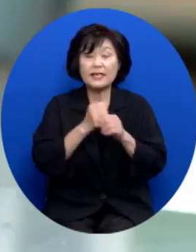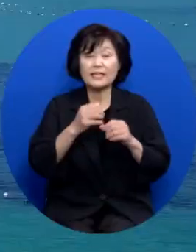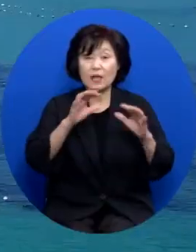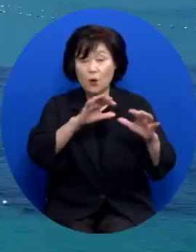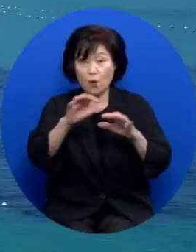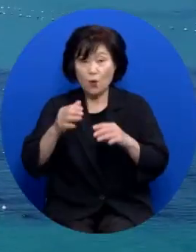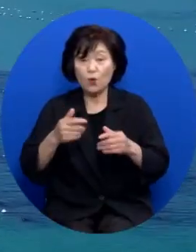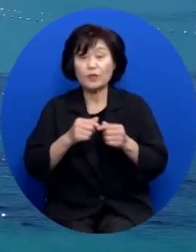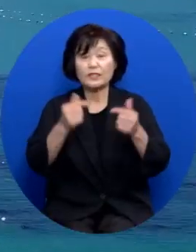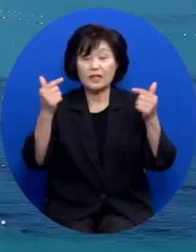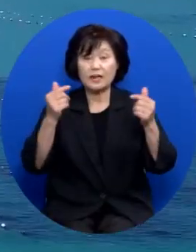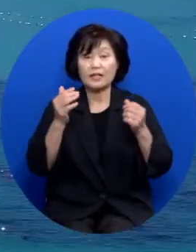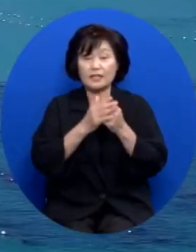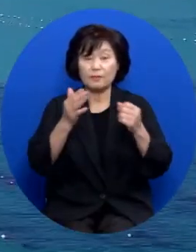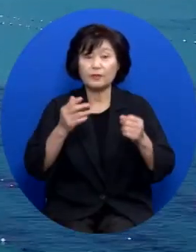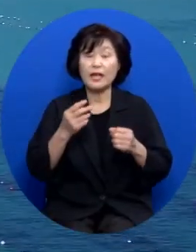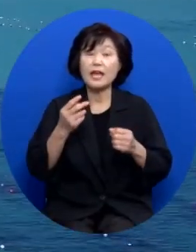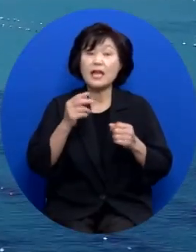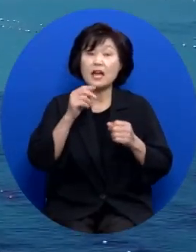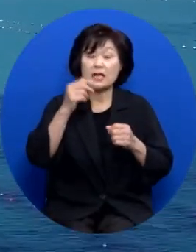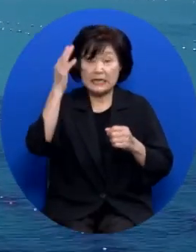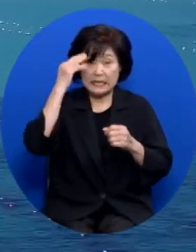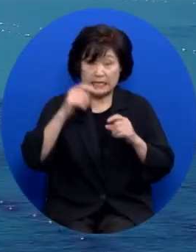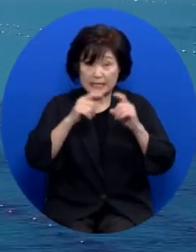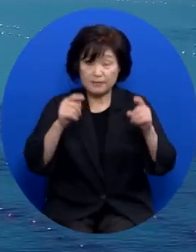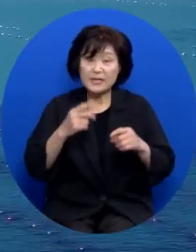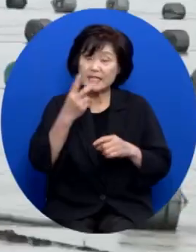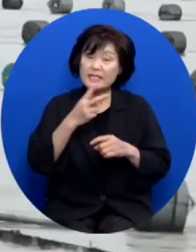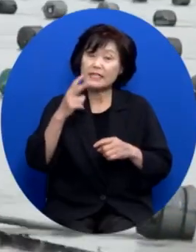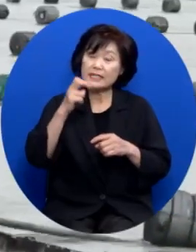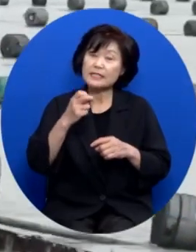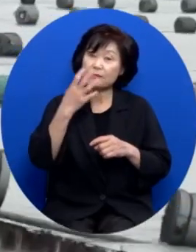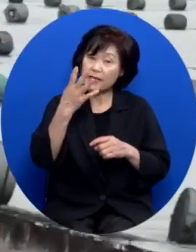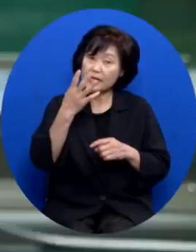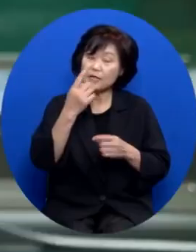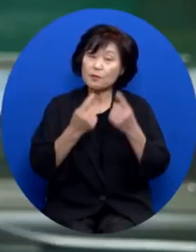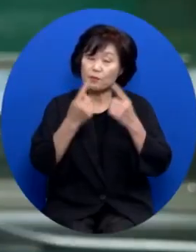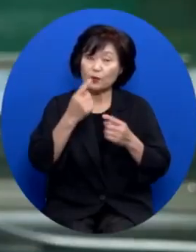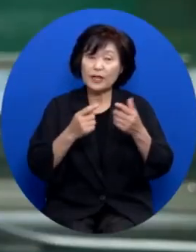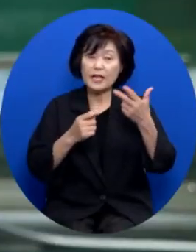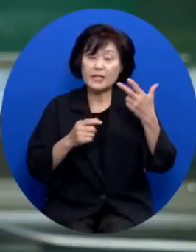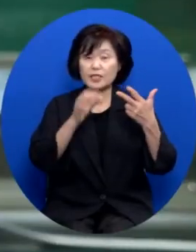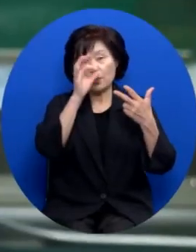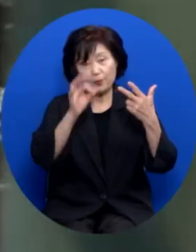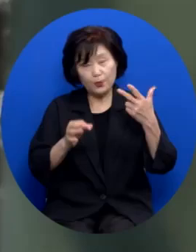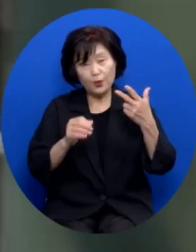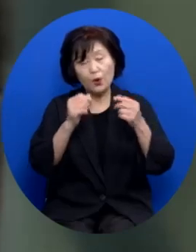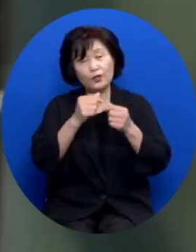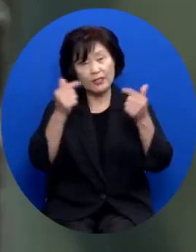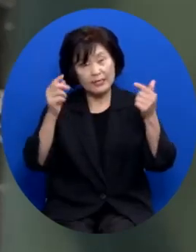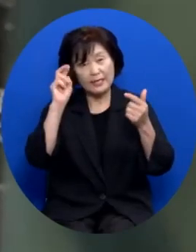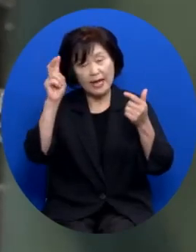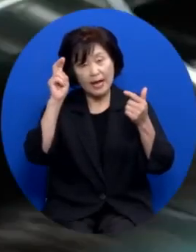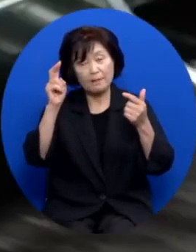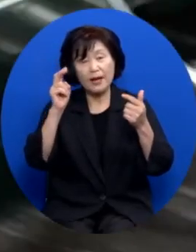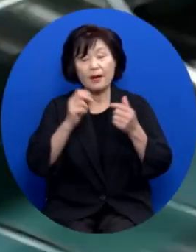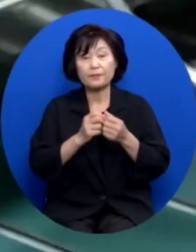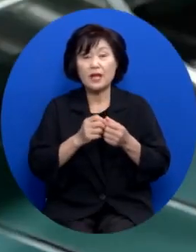영향으로 2025년 김 생산량이 2024년보다 7% 이상 늘어날 것으로 전망하면서